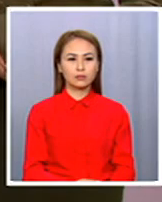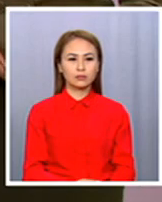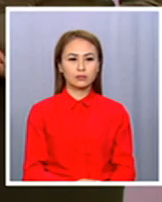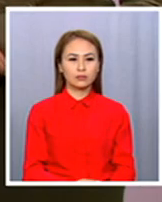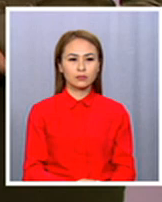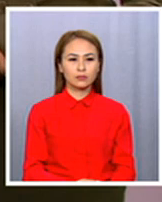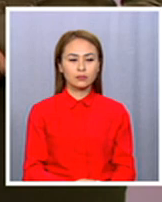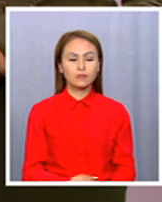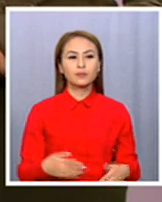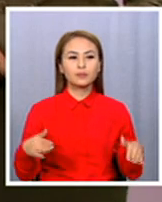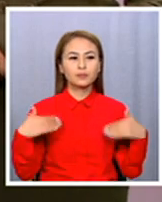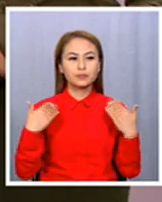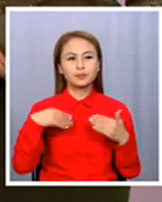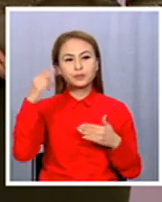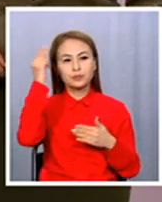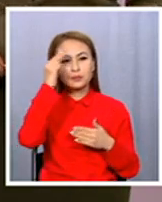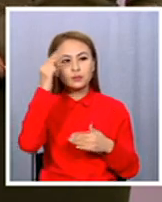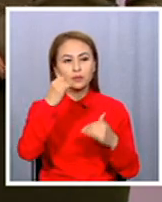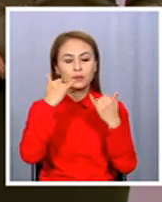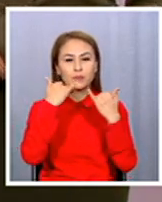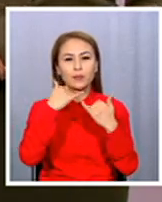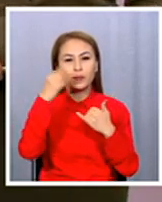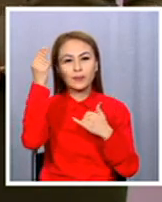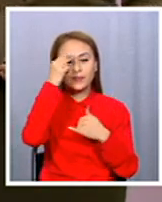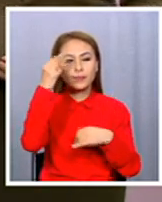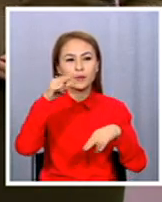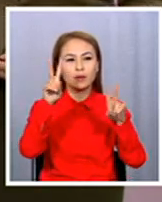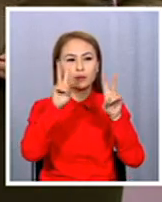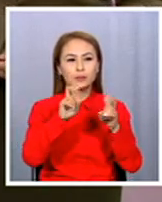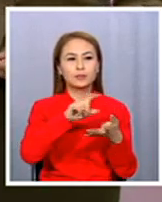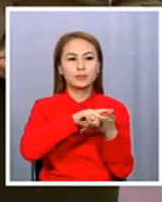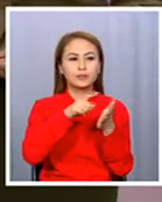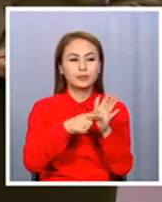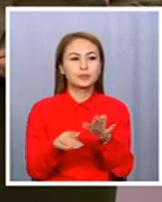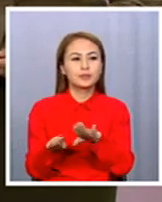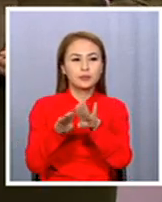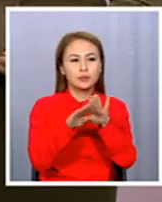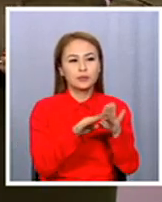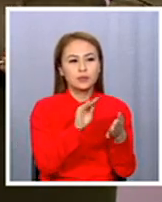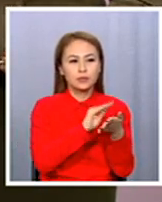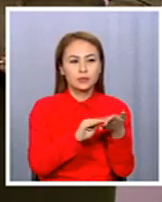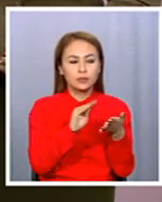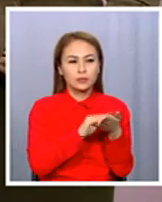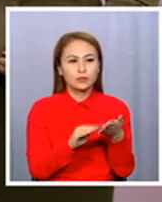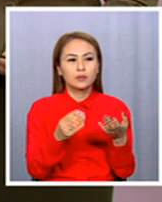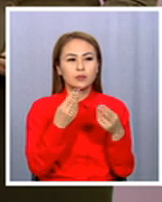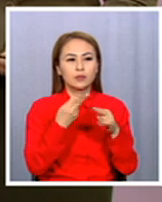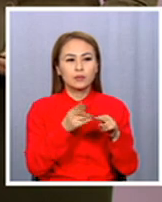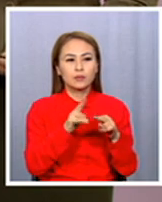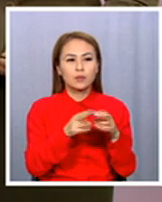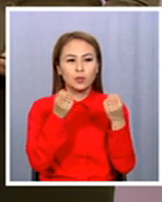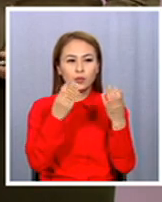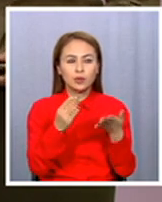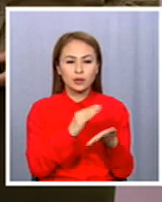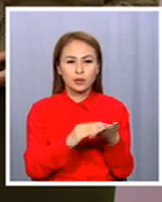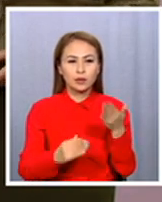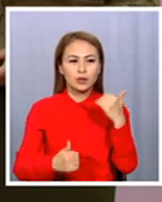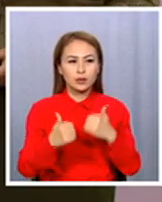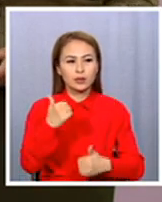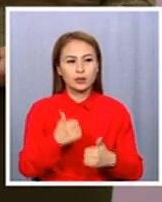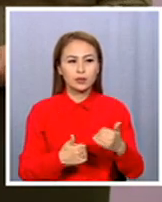Сәлеметсіңдер ме, оқушылар? Бүгінгі сабағымыздың тақырыбы, бөлімдері бірдей жай бөлшектері бар